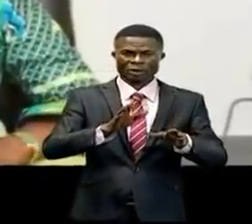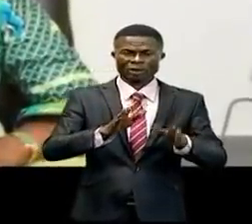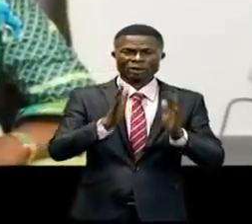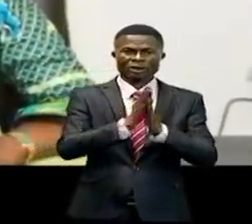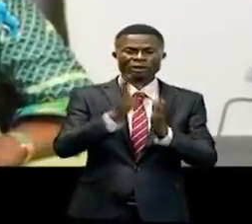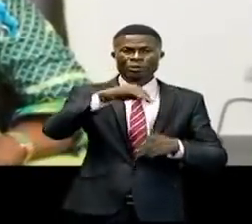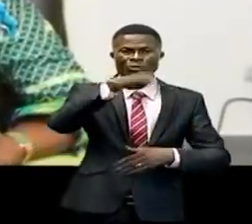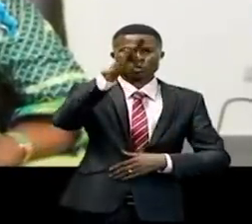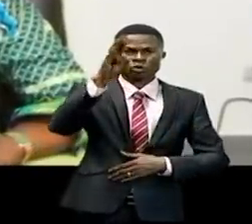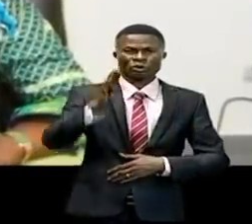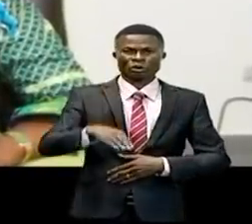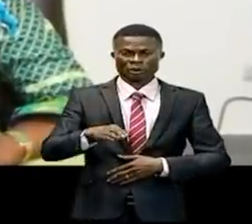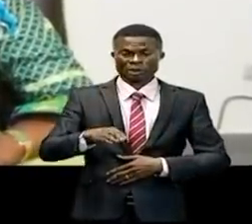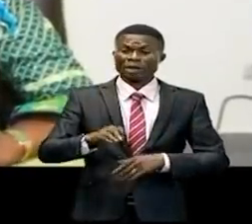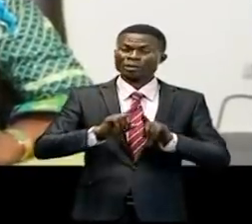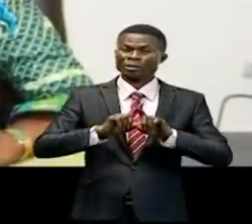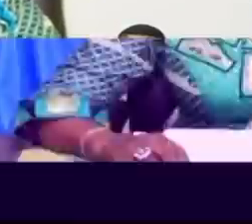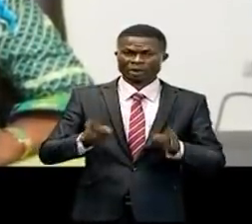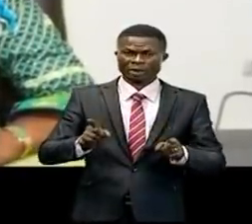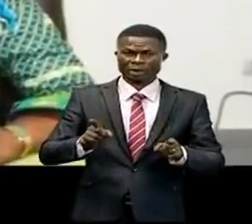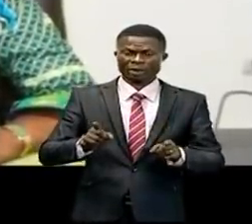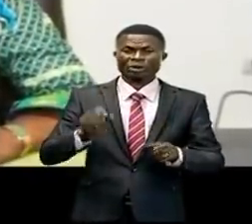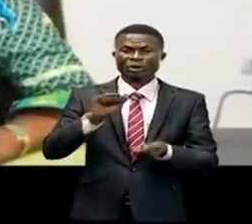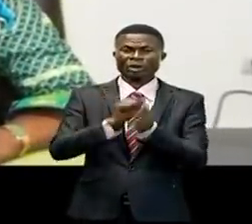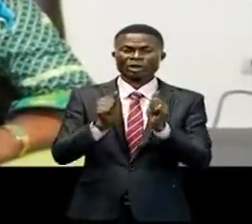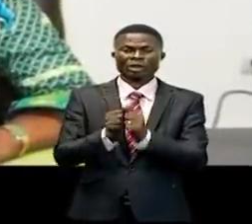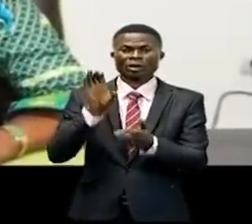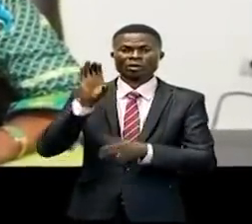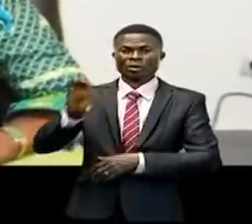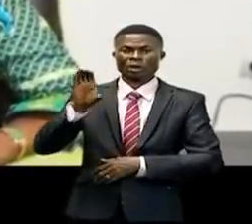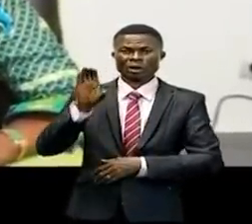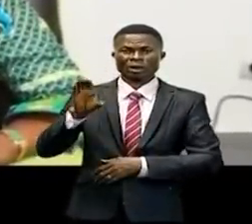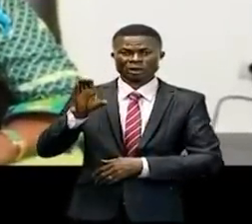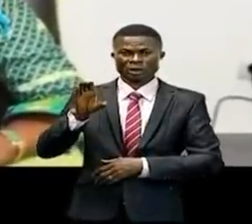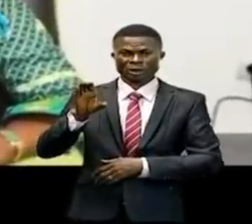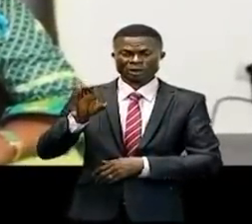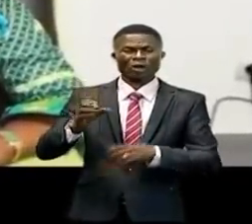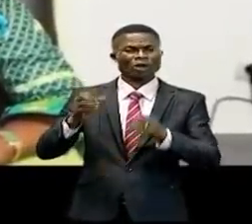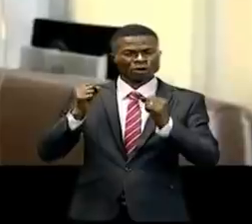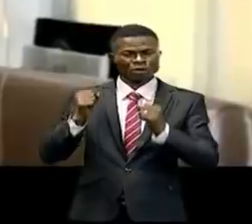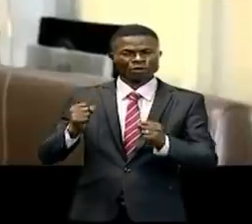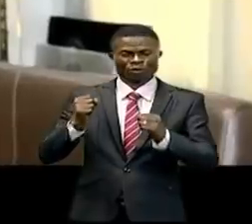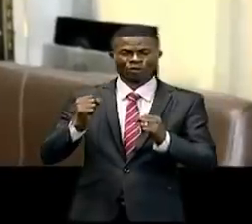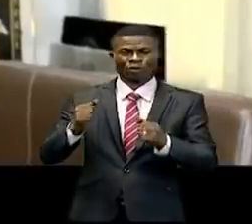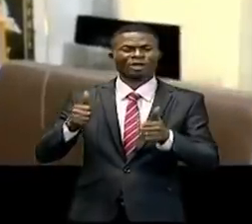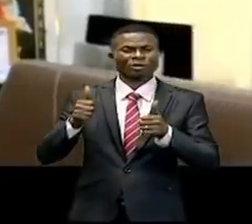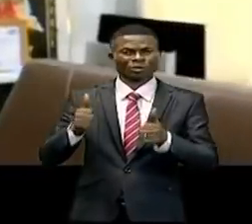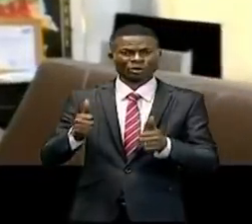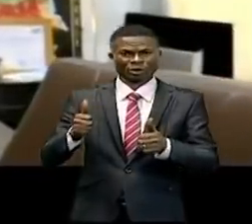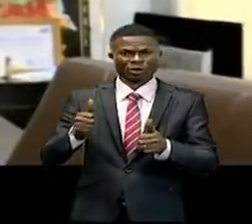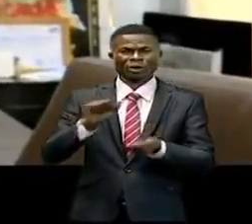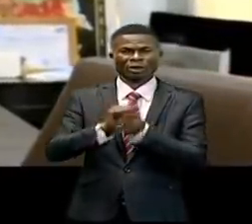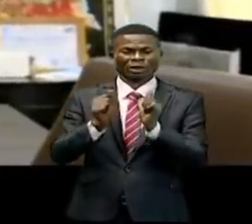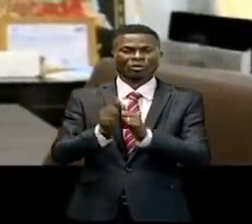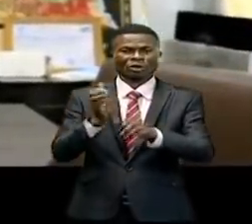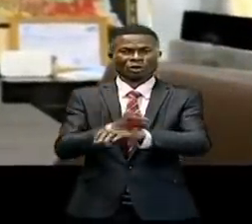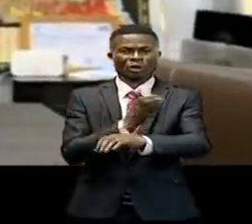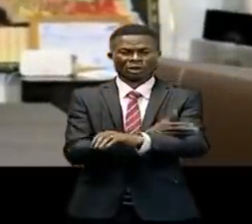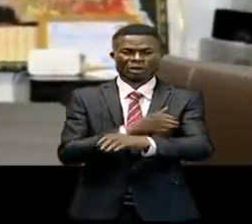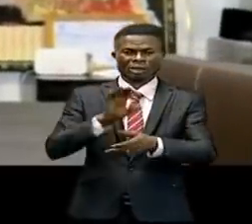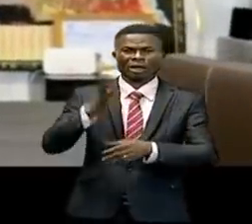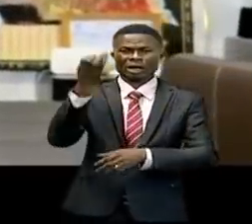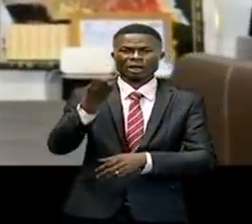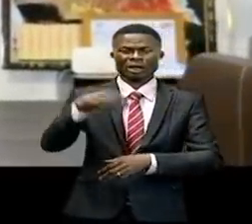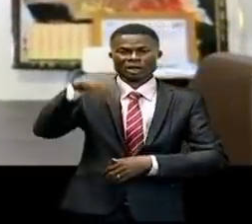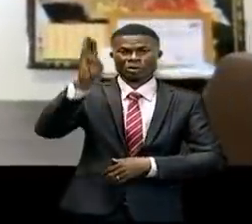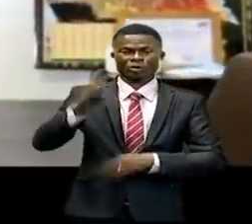10%. Par ailleurs, les secteurs bancaires demeurent assez dynamiques au regard notamment de l'accroissement d'environ 40%